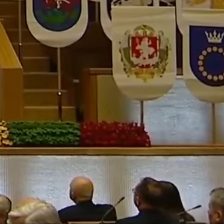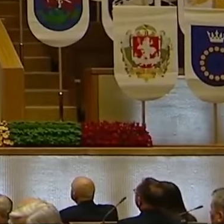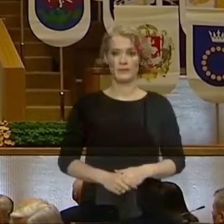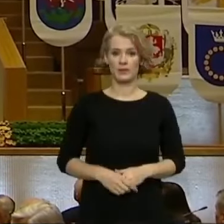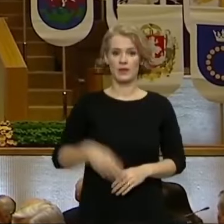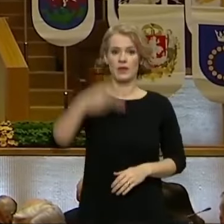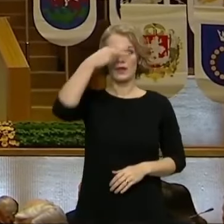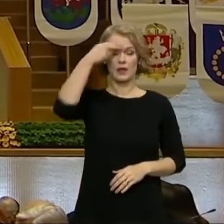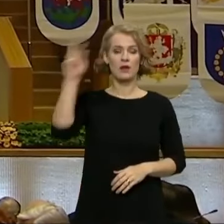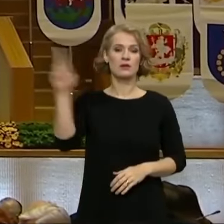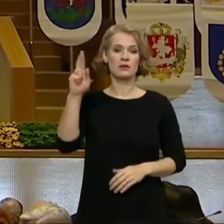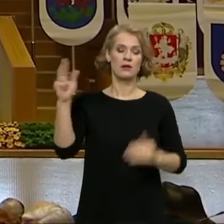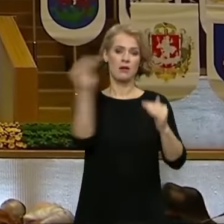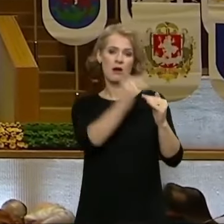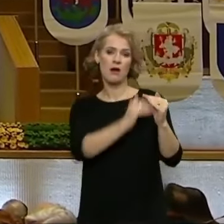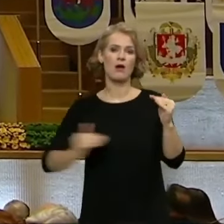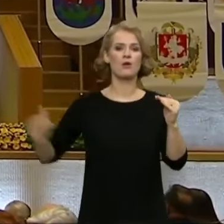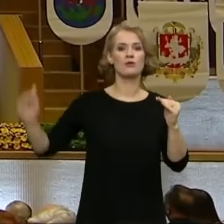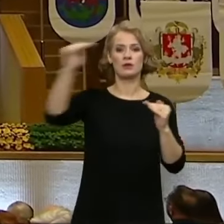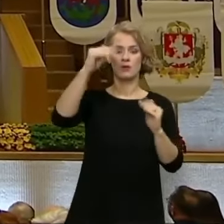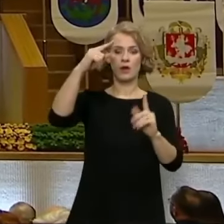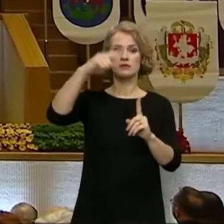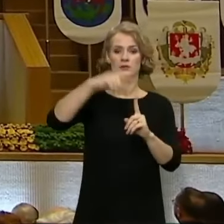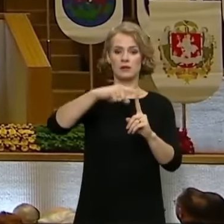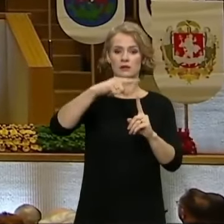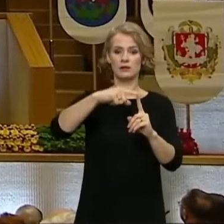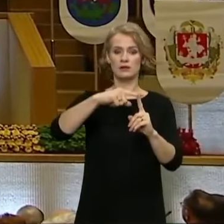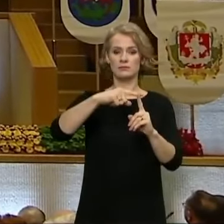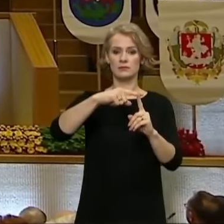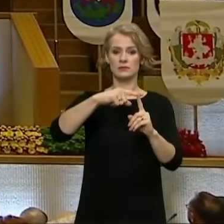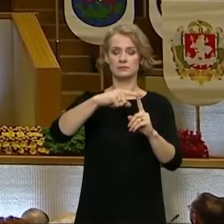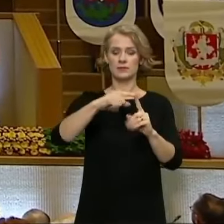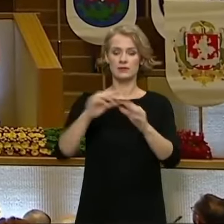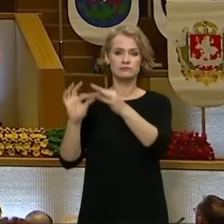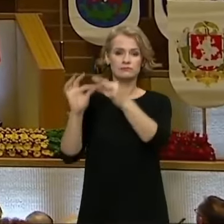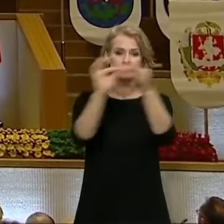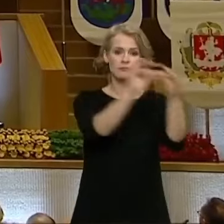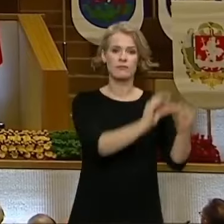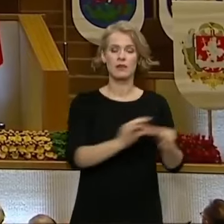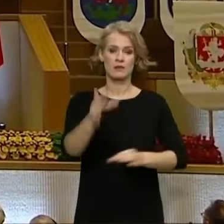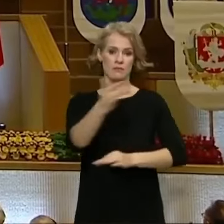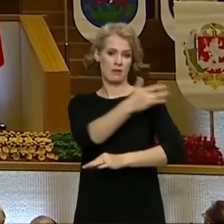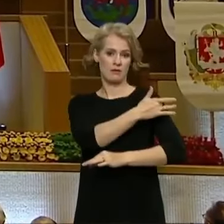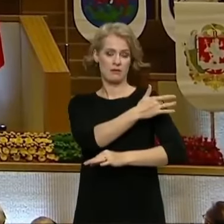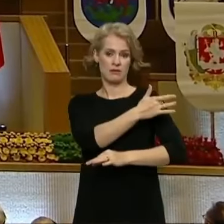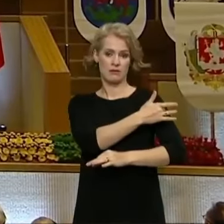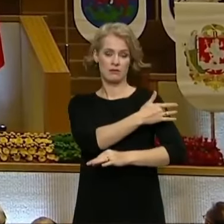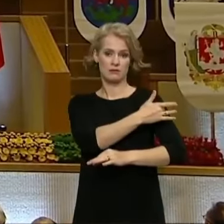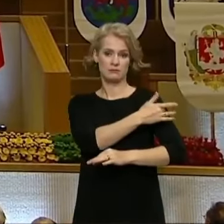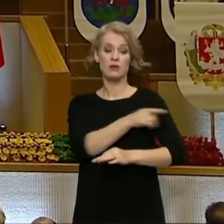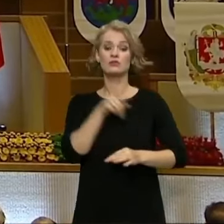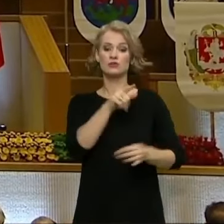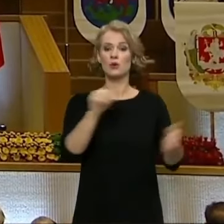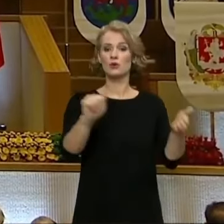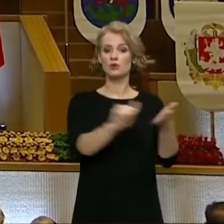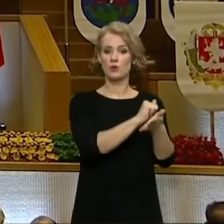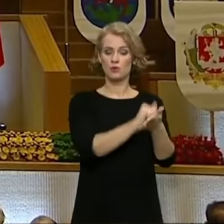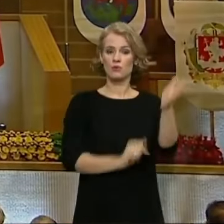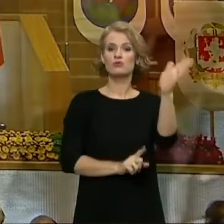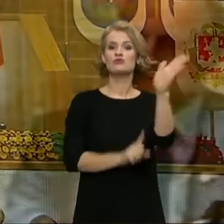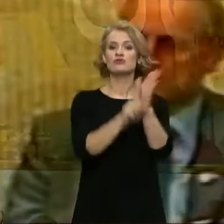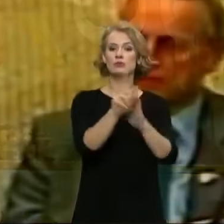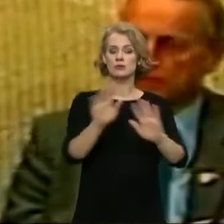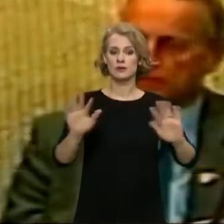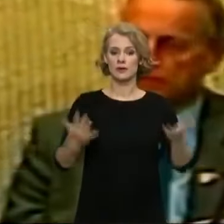lietuvos respublikos aukščiausioji taryba kaip suvereninių galių reiškėja šiuo aktu pradeda